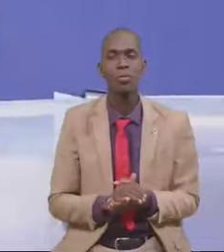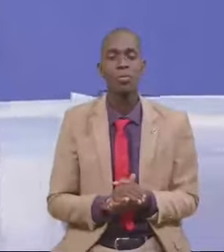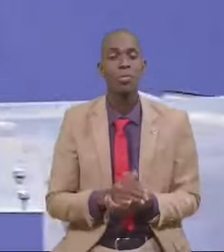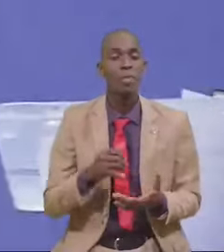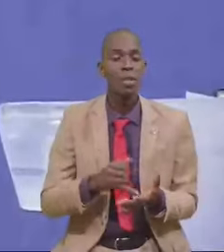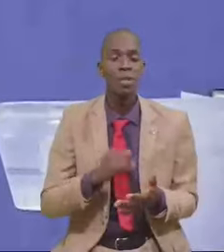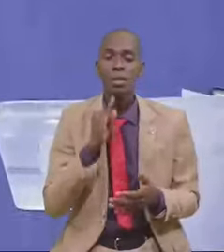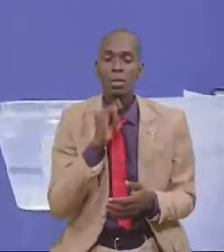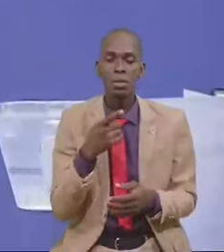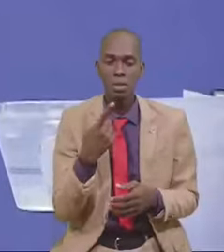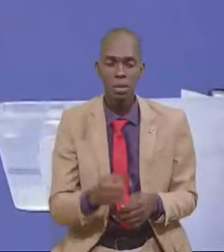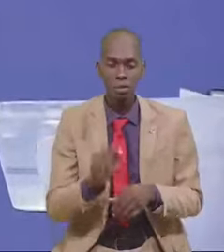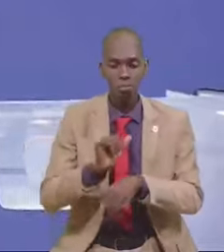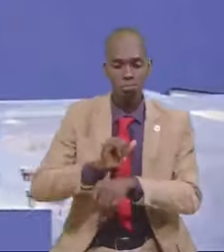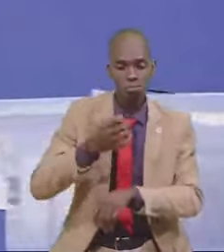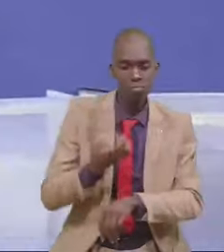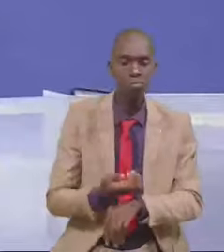laborieux.